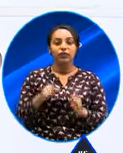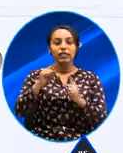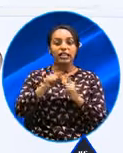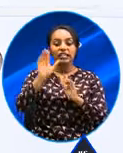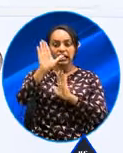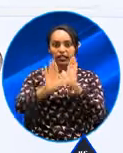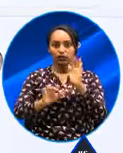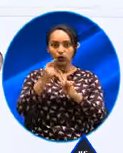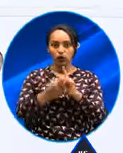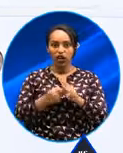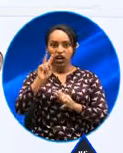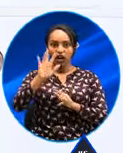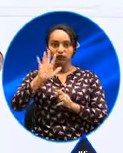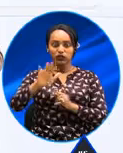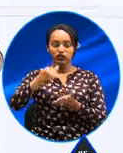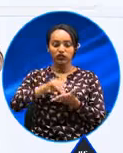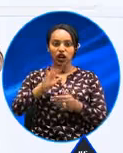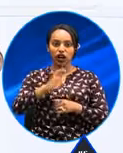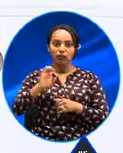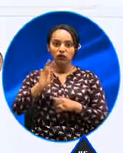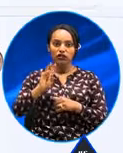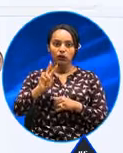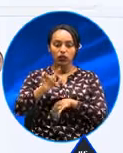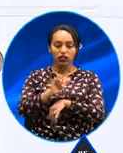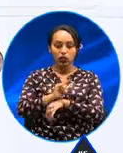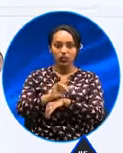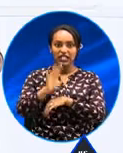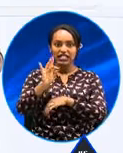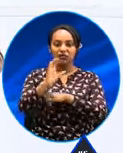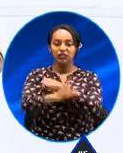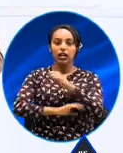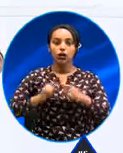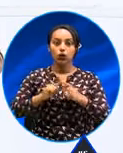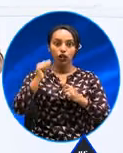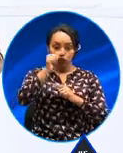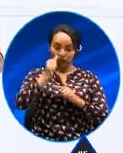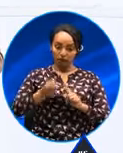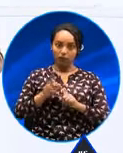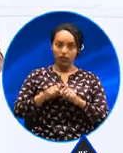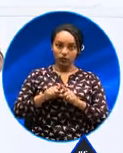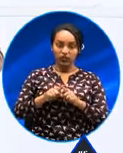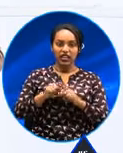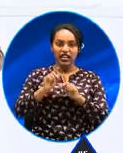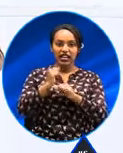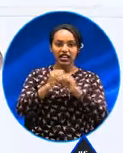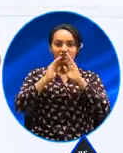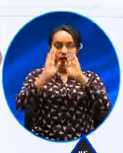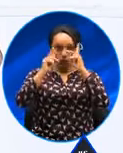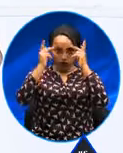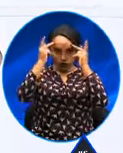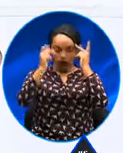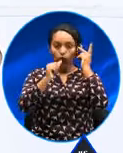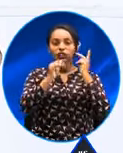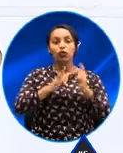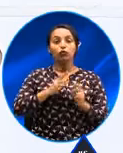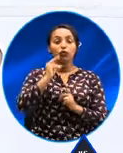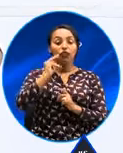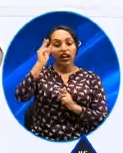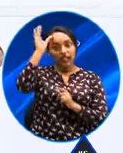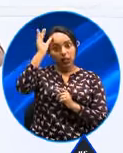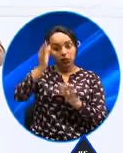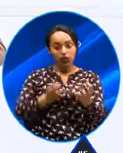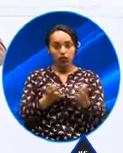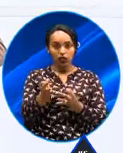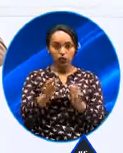እስከ ግንቦት ወር 25472 ዜጋዎች ከ8 ሀገራት ወደ ኢትዮጵያ መመለሳቸውን የሰላም ሚኒስትሯ ወይዘሮ መፈሪያት ካሚል